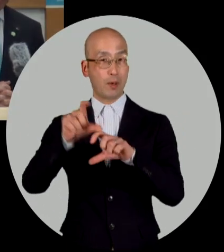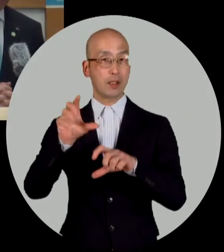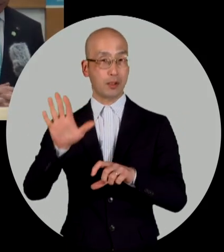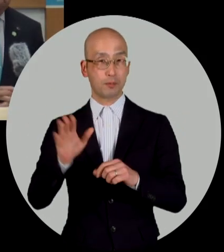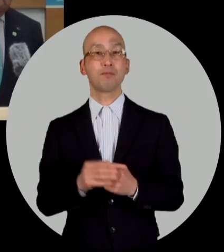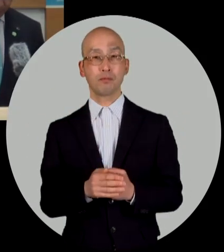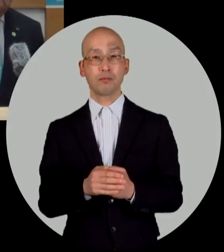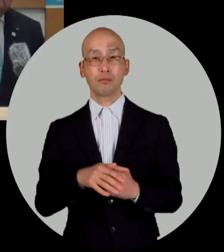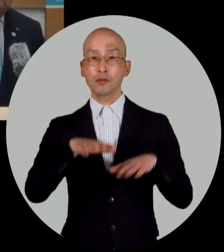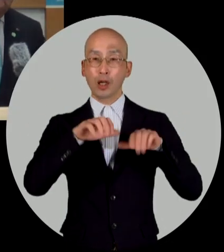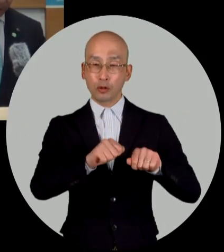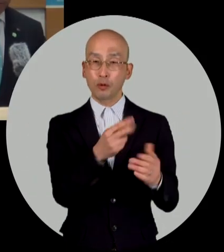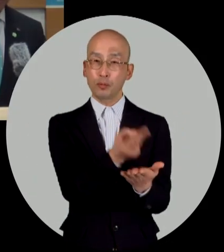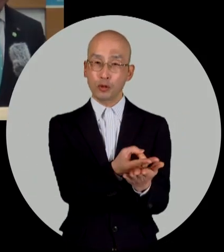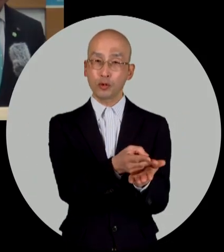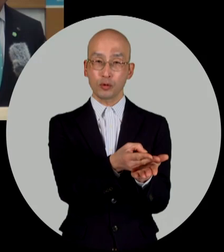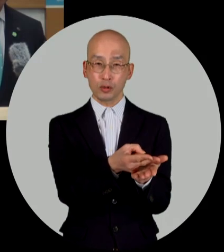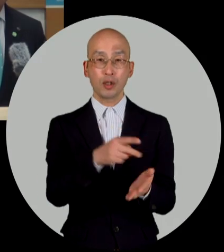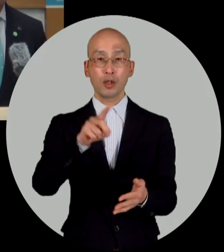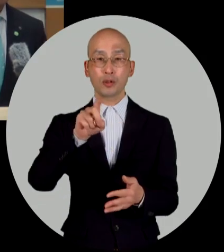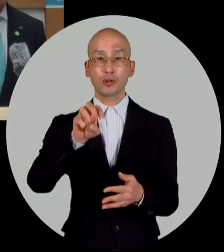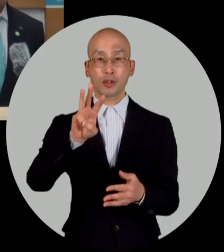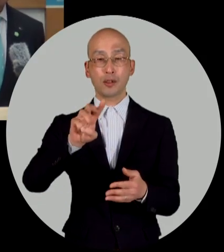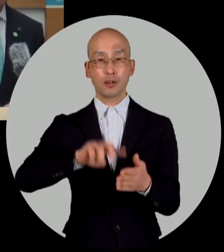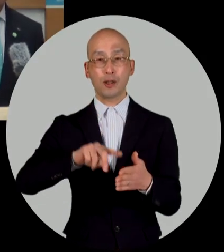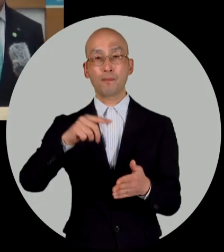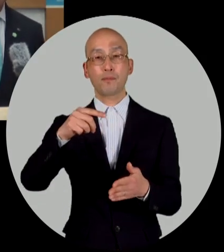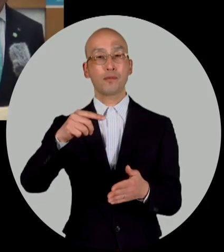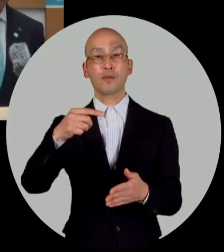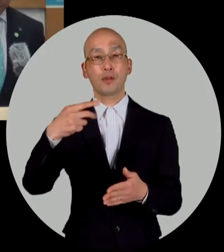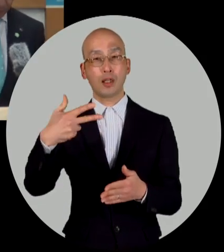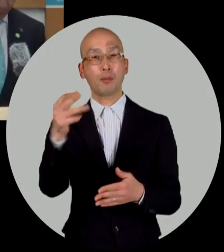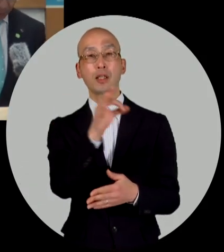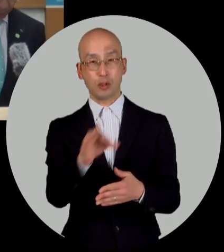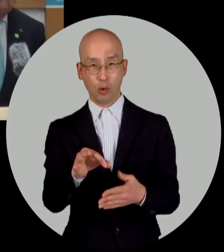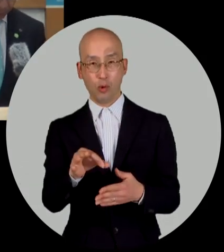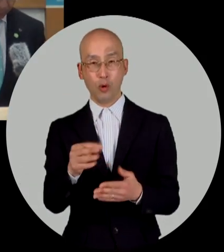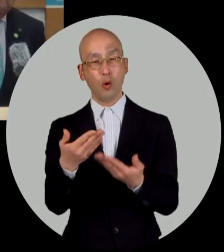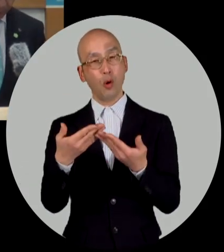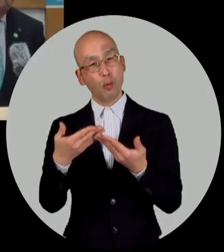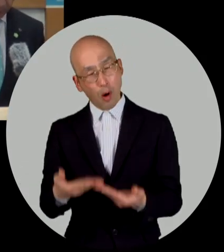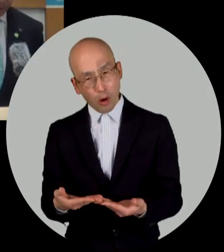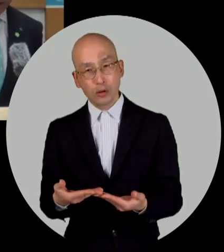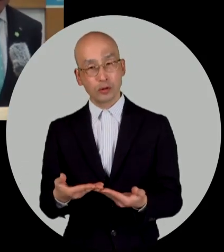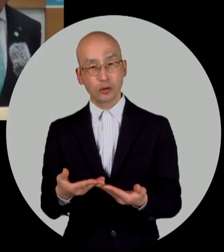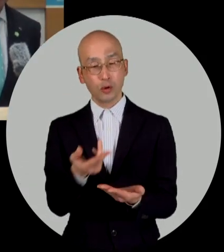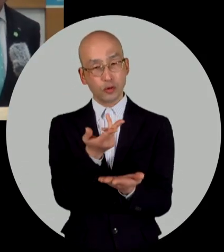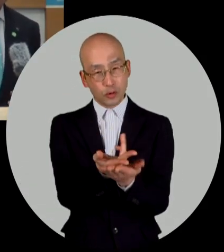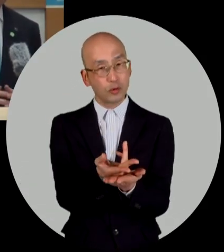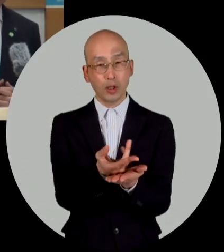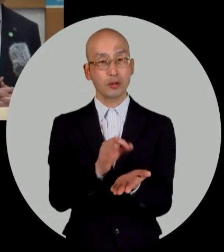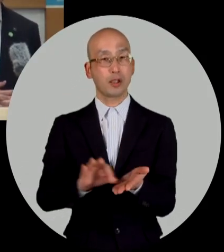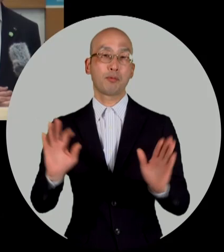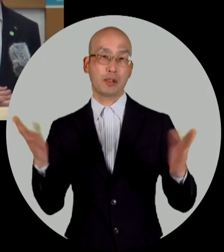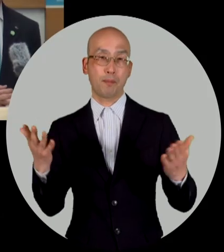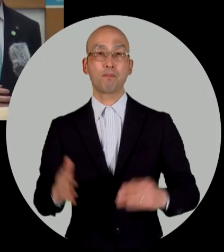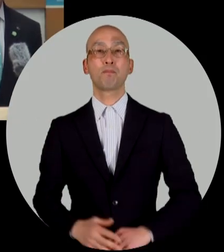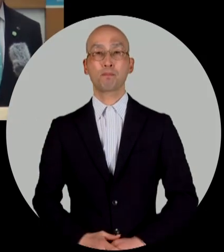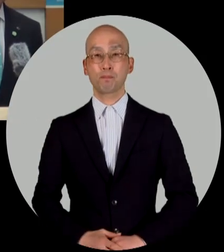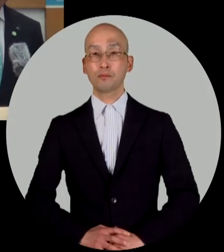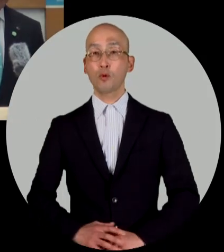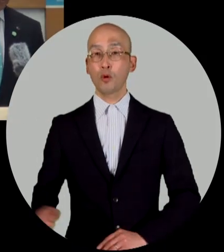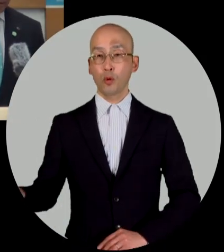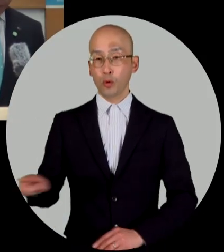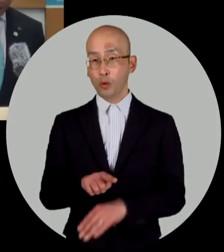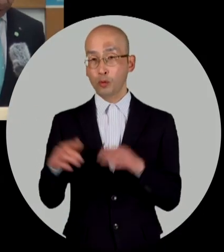保病床使用率が 13.7% で、高度重症病床には入院されていない状況です。